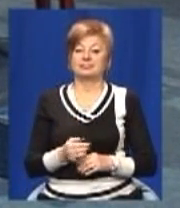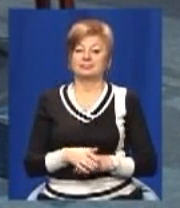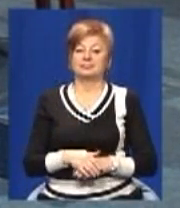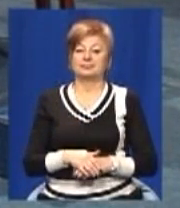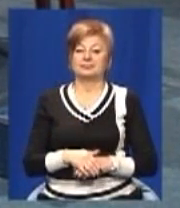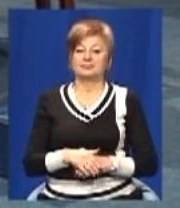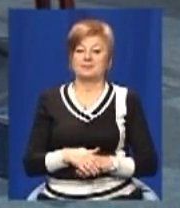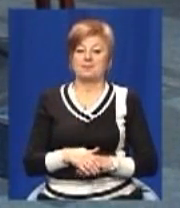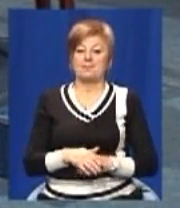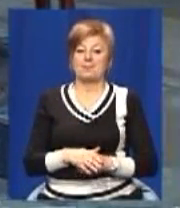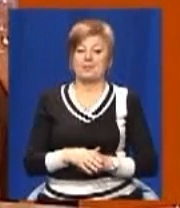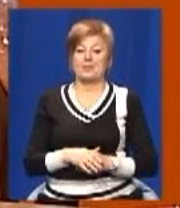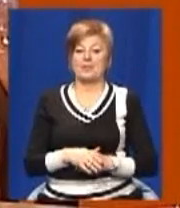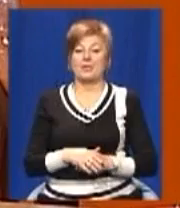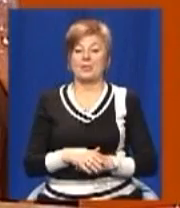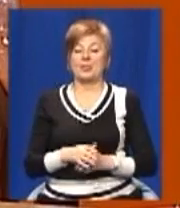в